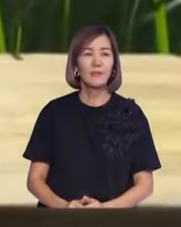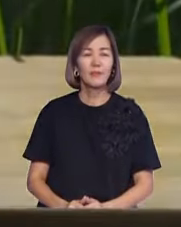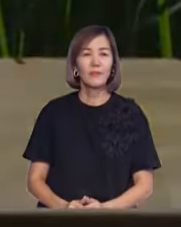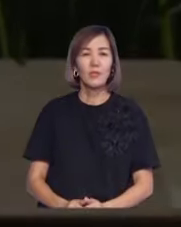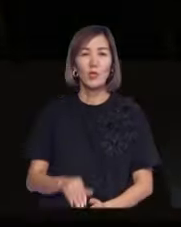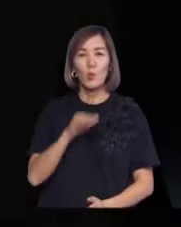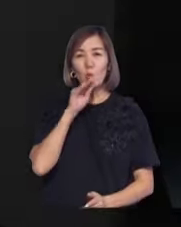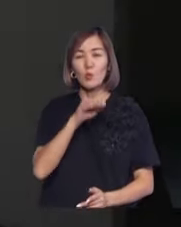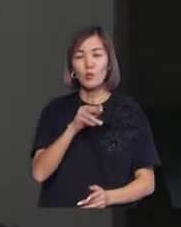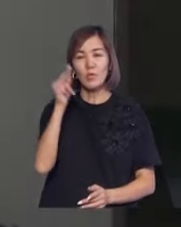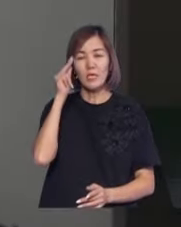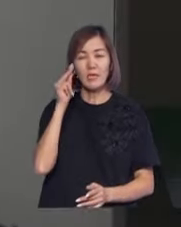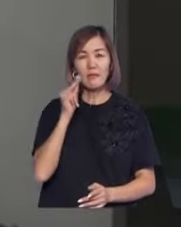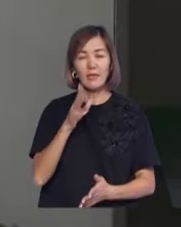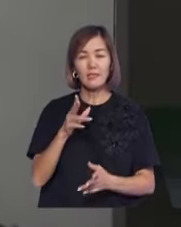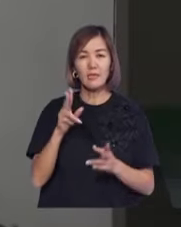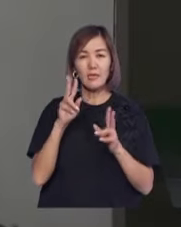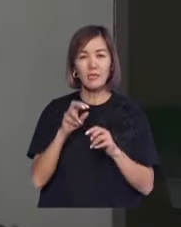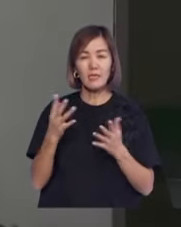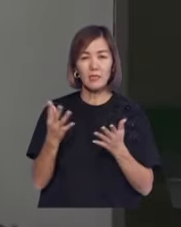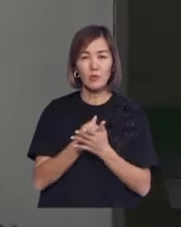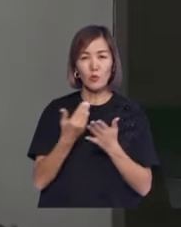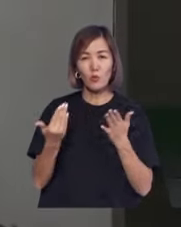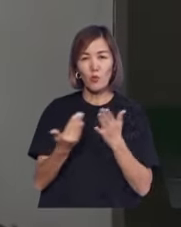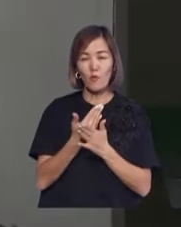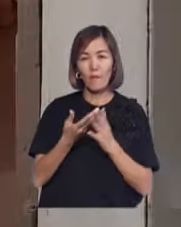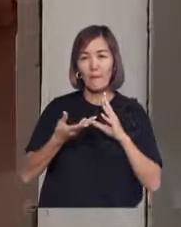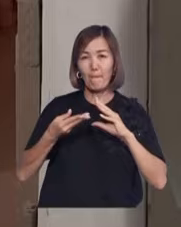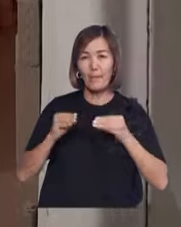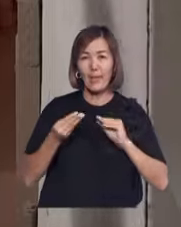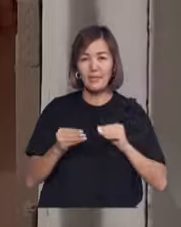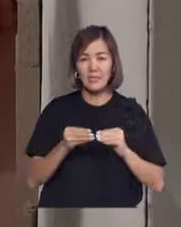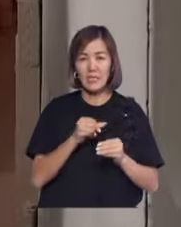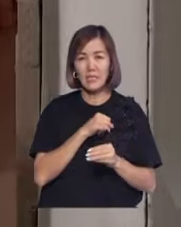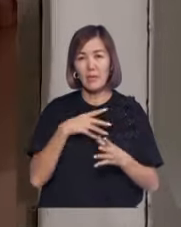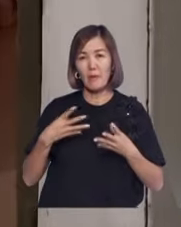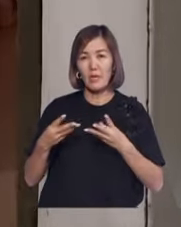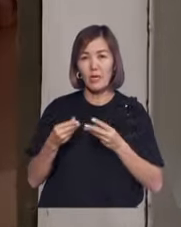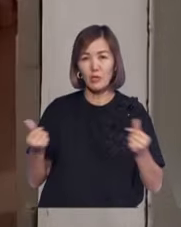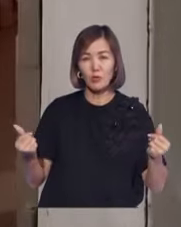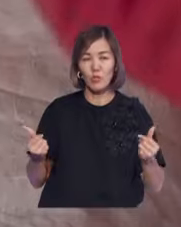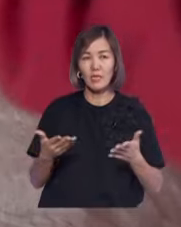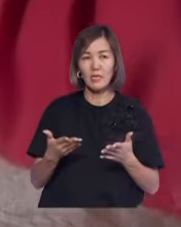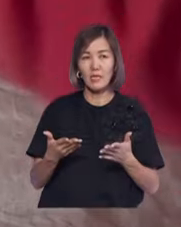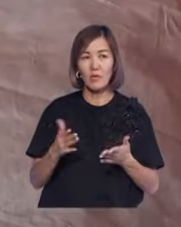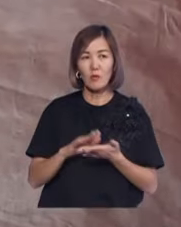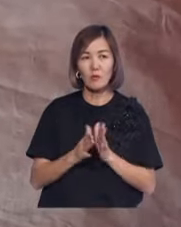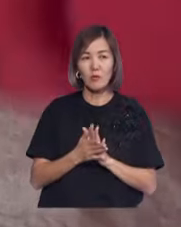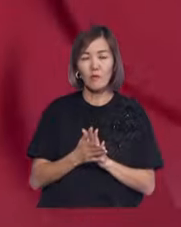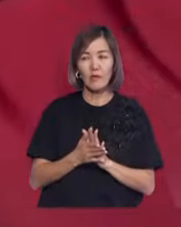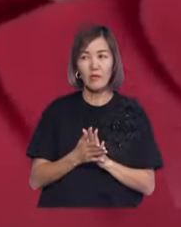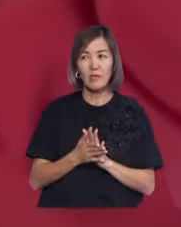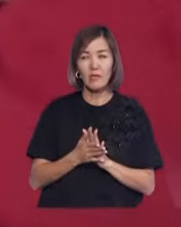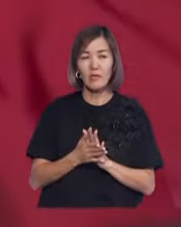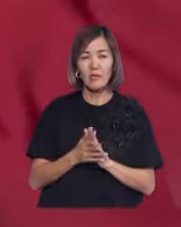Учеными из Китайской академии наук был разработан инновационный пластик, способный саморазрушаться, но при определенных условиях. В ходе